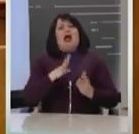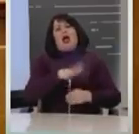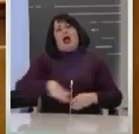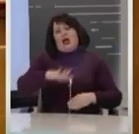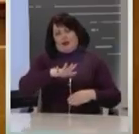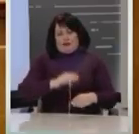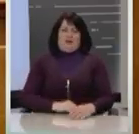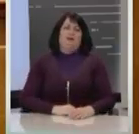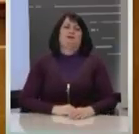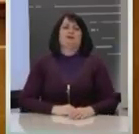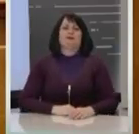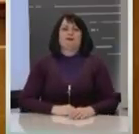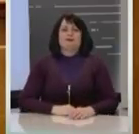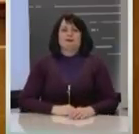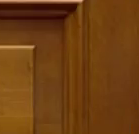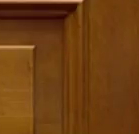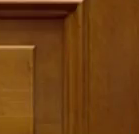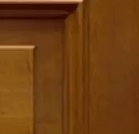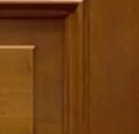ευρύτερης περιοχής.